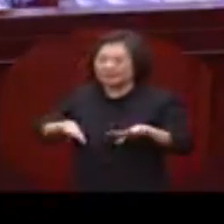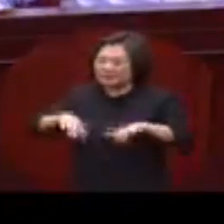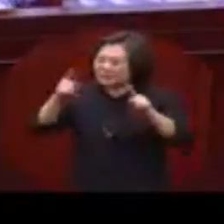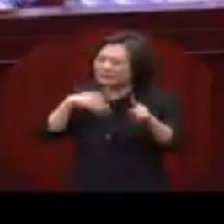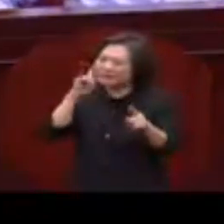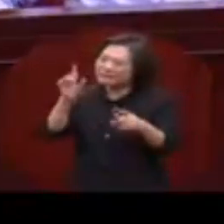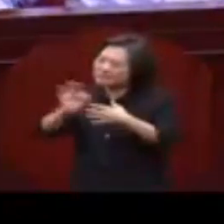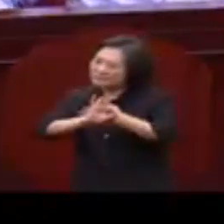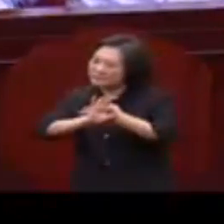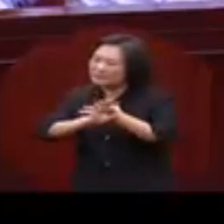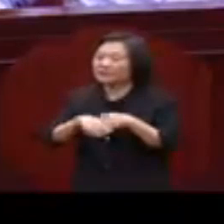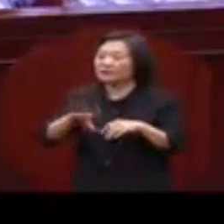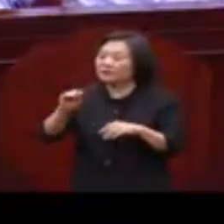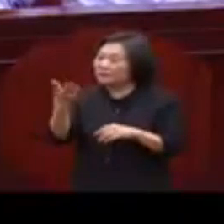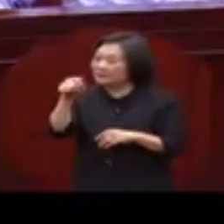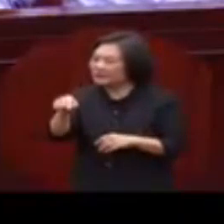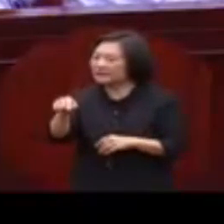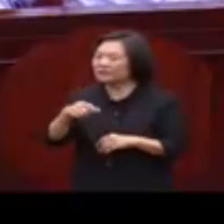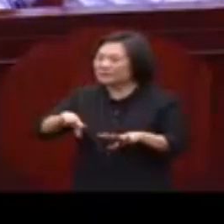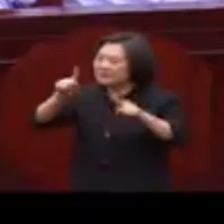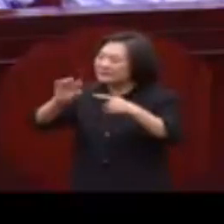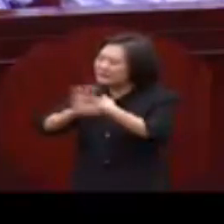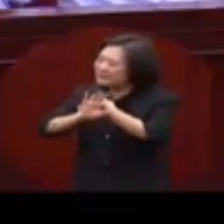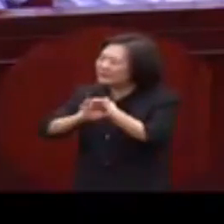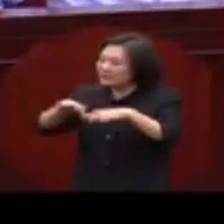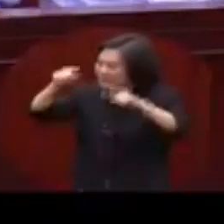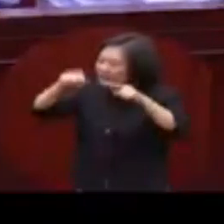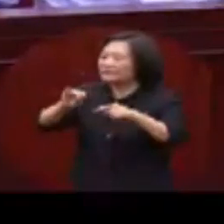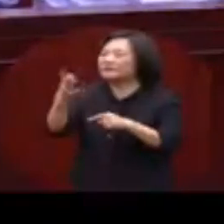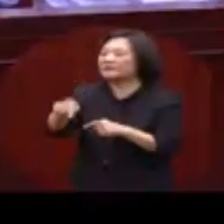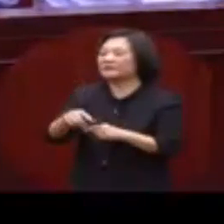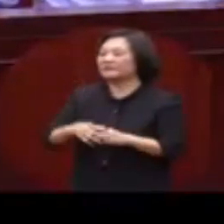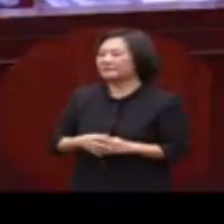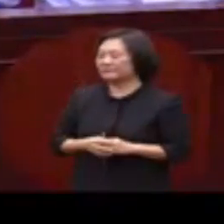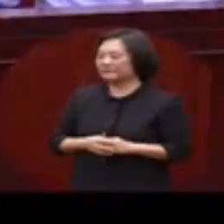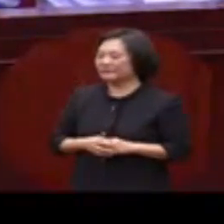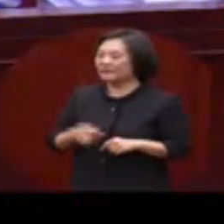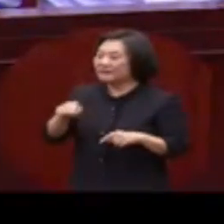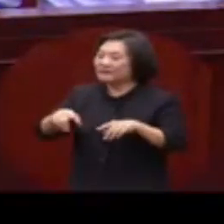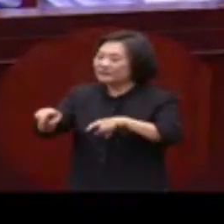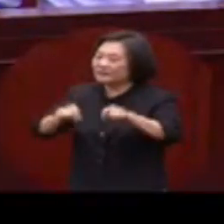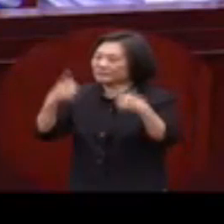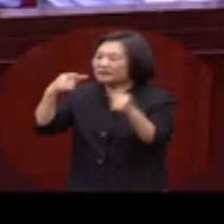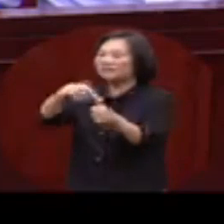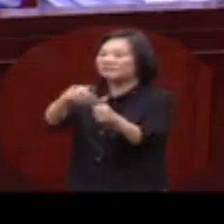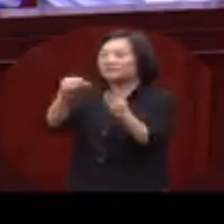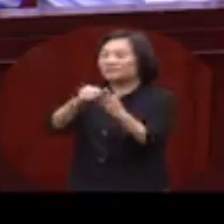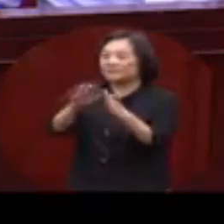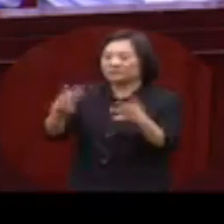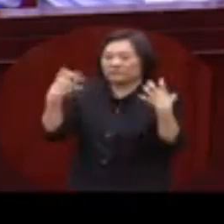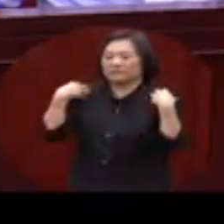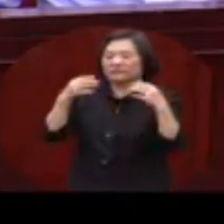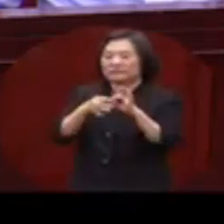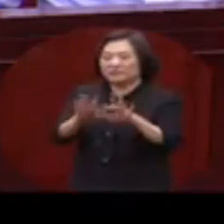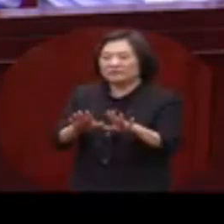甲学院。孟甲学院是我们在测验 EOD 的第一个案例，所以这个案子本来是就是说教育局在主办，现在已经提升